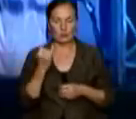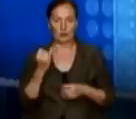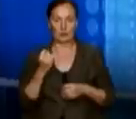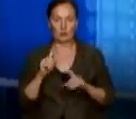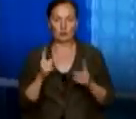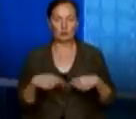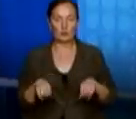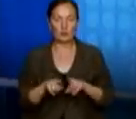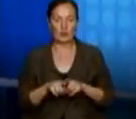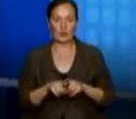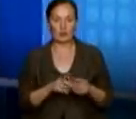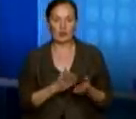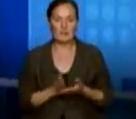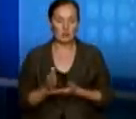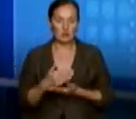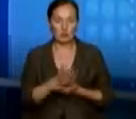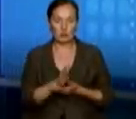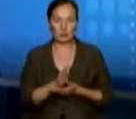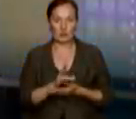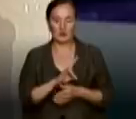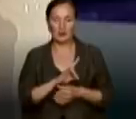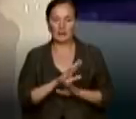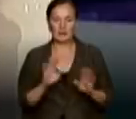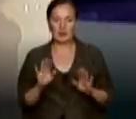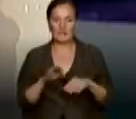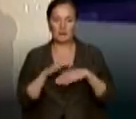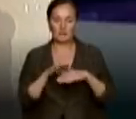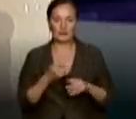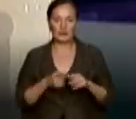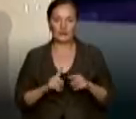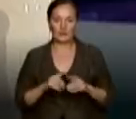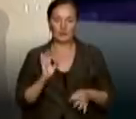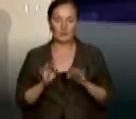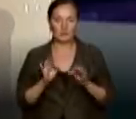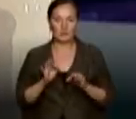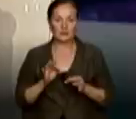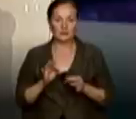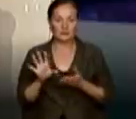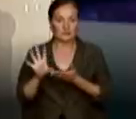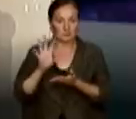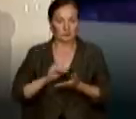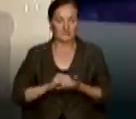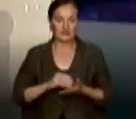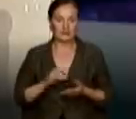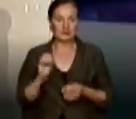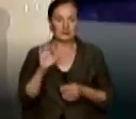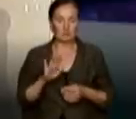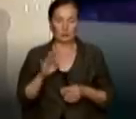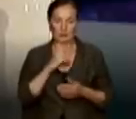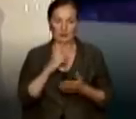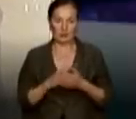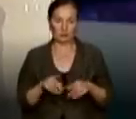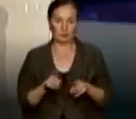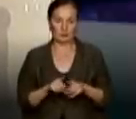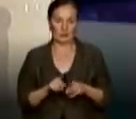не проводяться? Це нормальний досвід з Європи, де ми бачимо такі зразки. Щоб щось